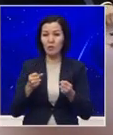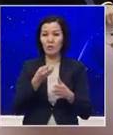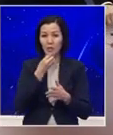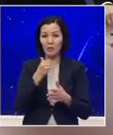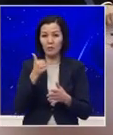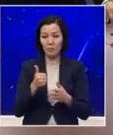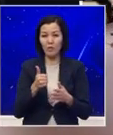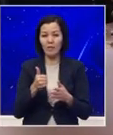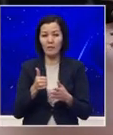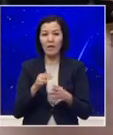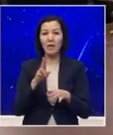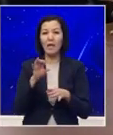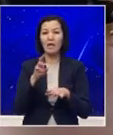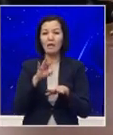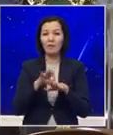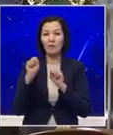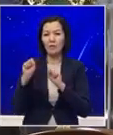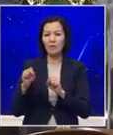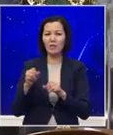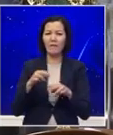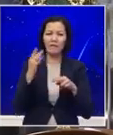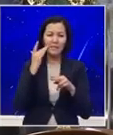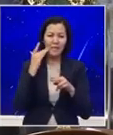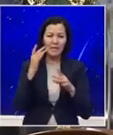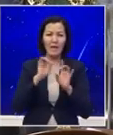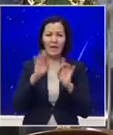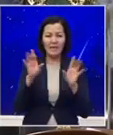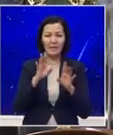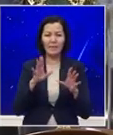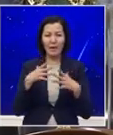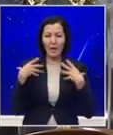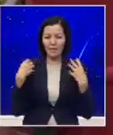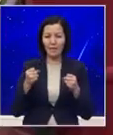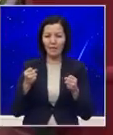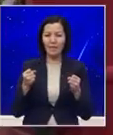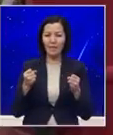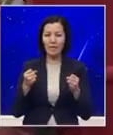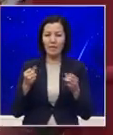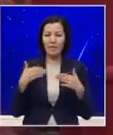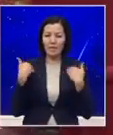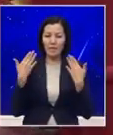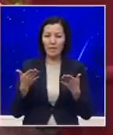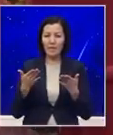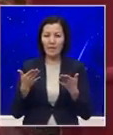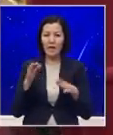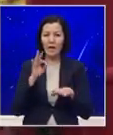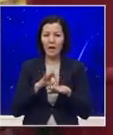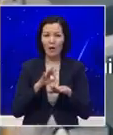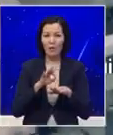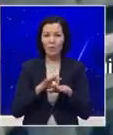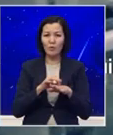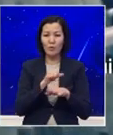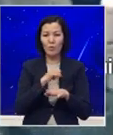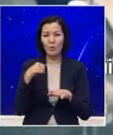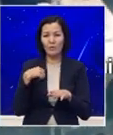Ел жұртты коронавирустен сақтануға үндеп, амандығына ат салысып жүрген еді. Амал не? Індет құрығына